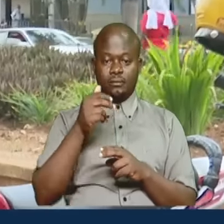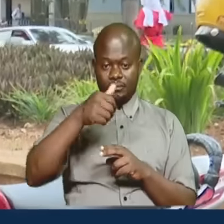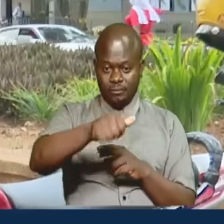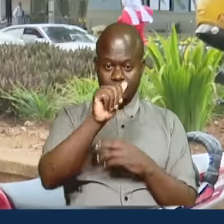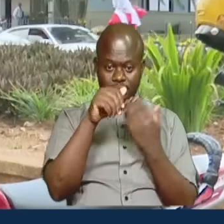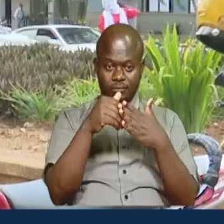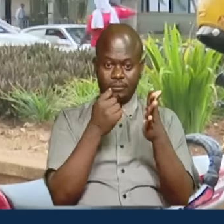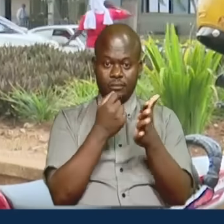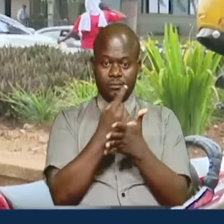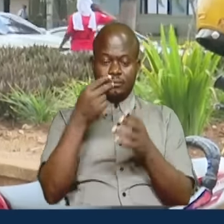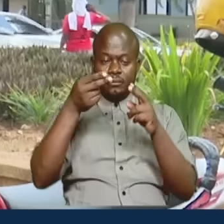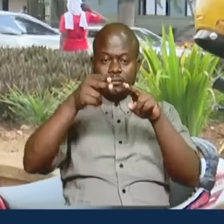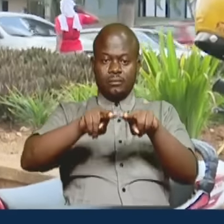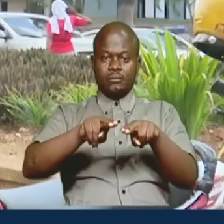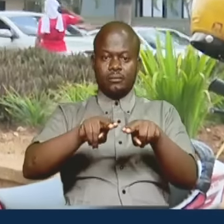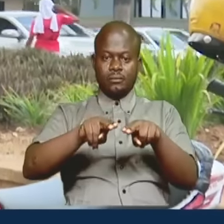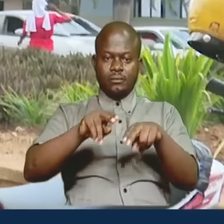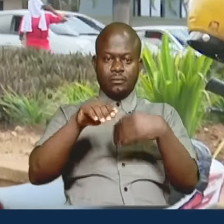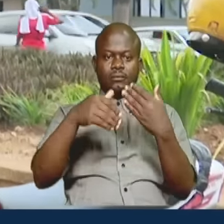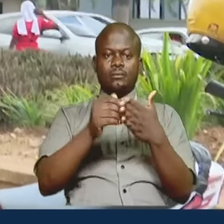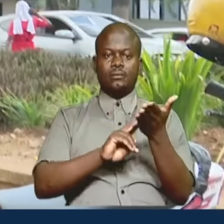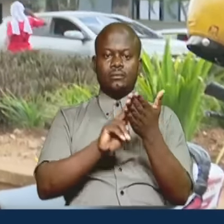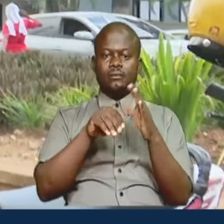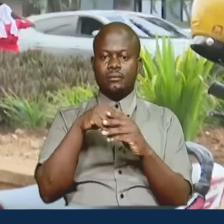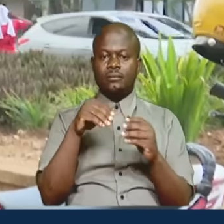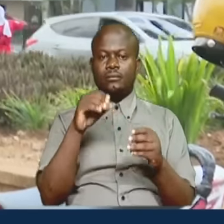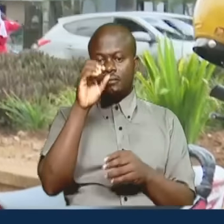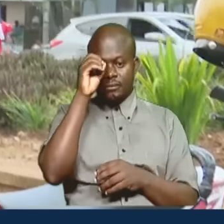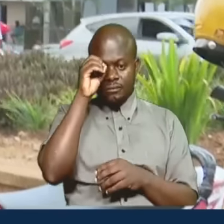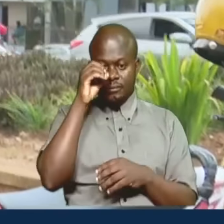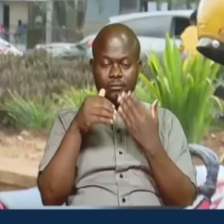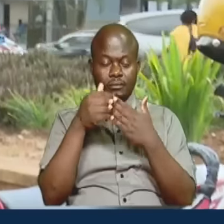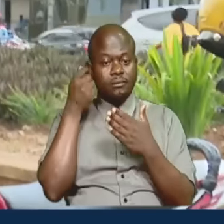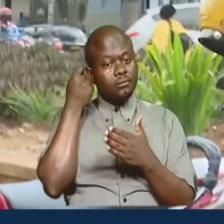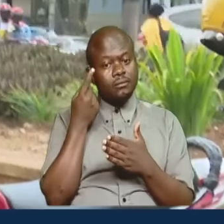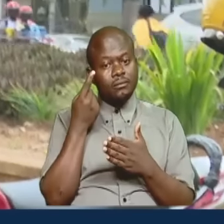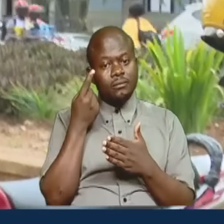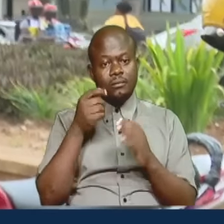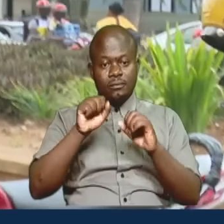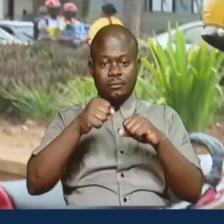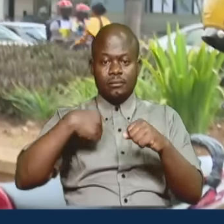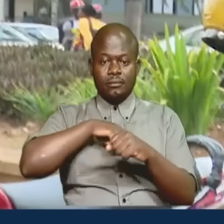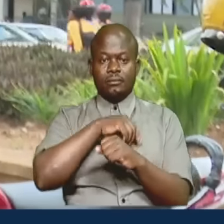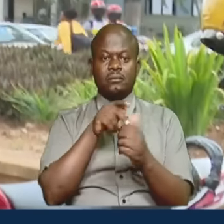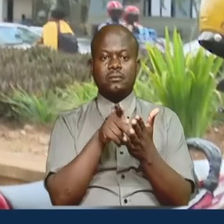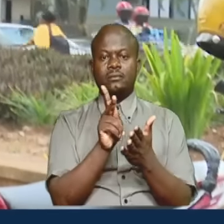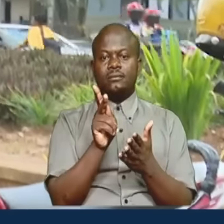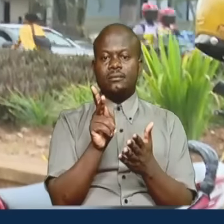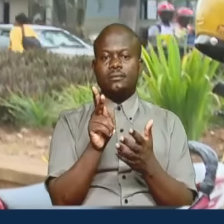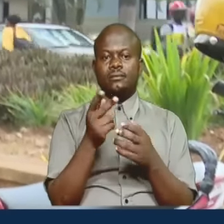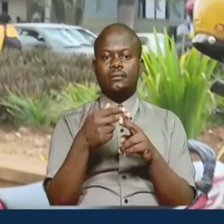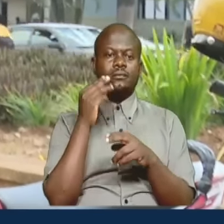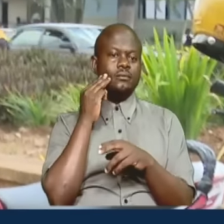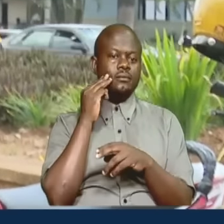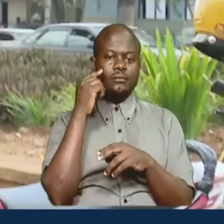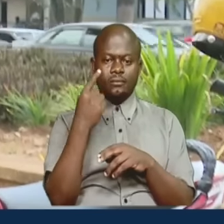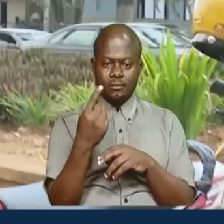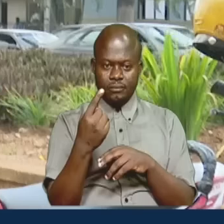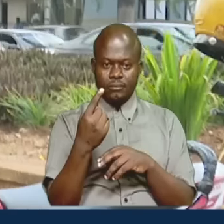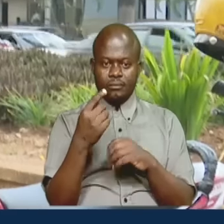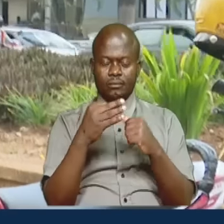gutuma habaho dukoresha zero emission. So moto yacu yaguraga miliyoni imwe